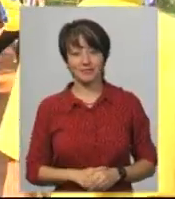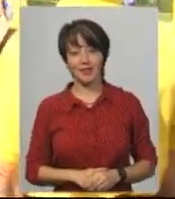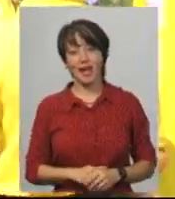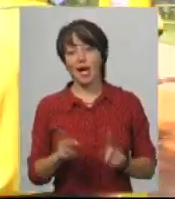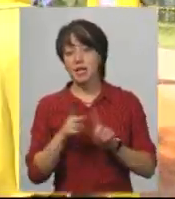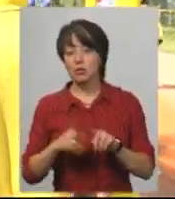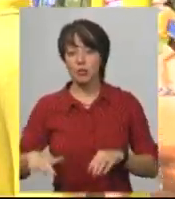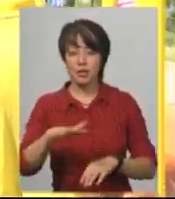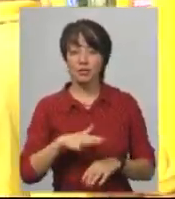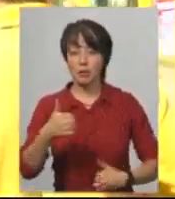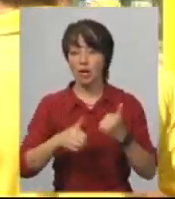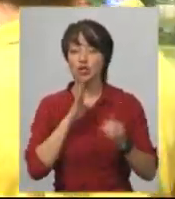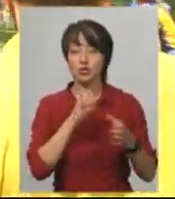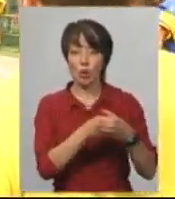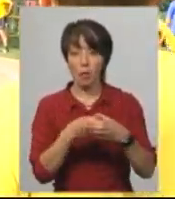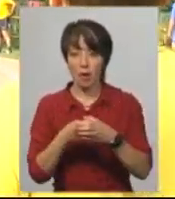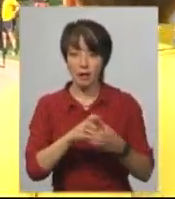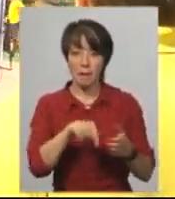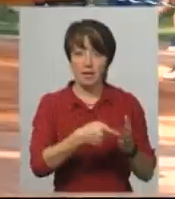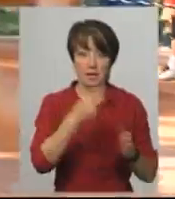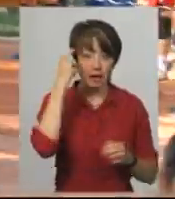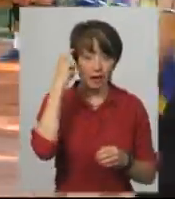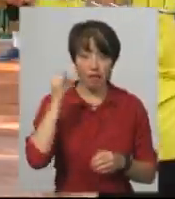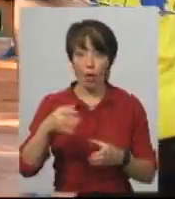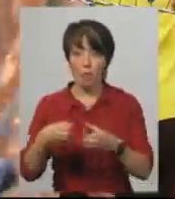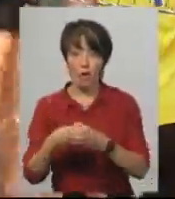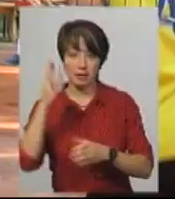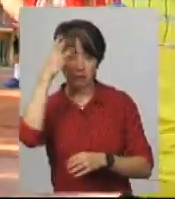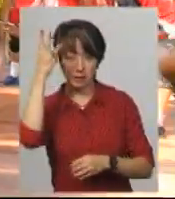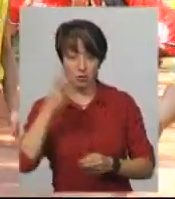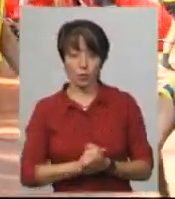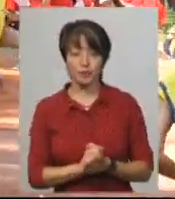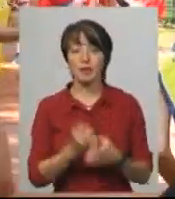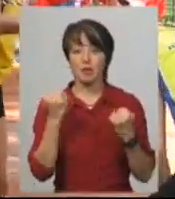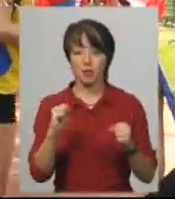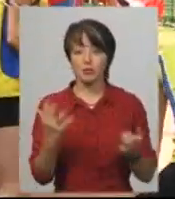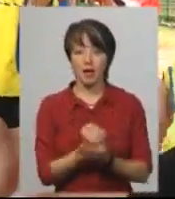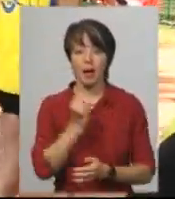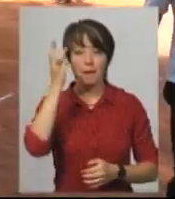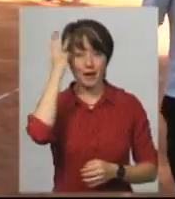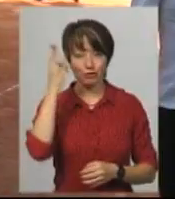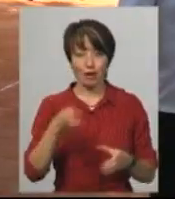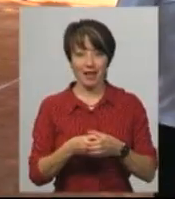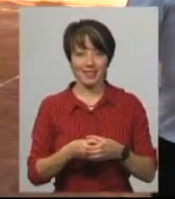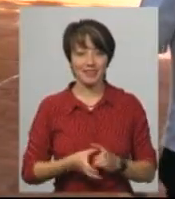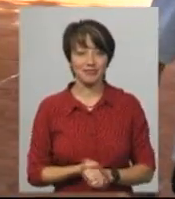майданчику змагаються жіночі команди «Оазис» міста Київ і команда «The Best» з Хмельницького. Перемогу здобувають хмельничани.